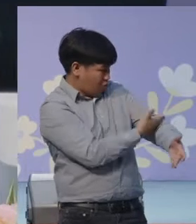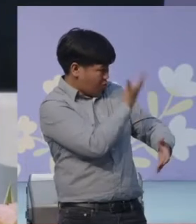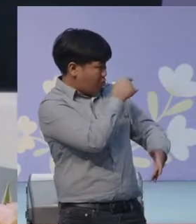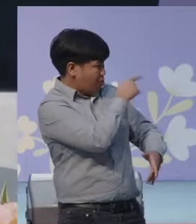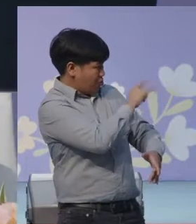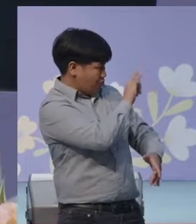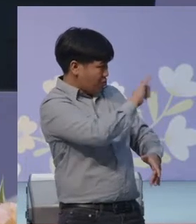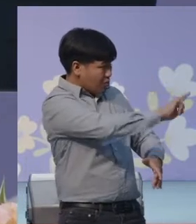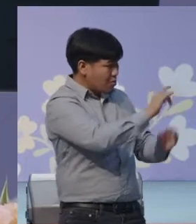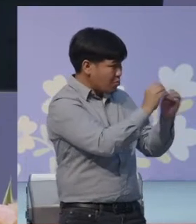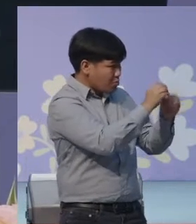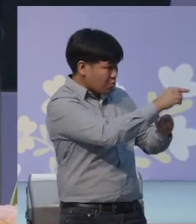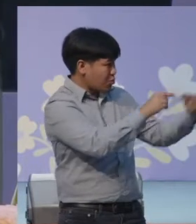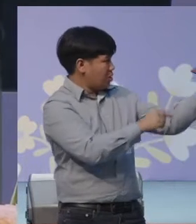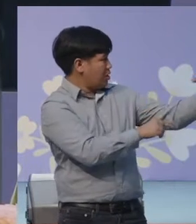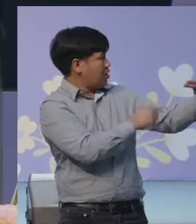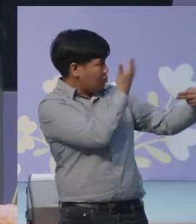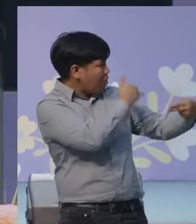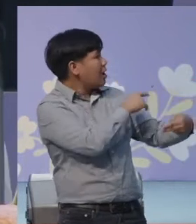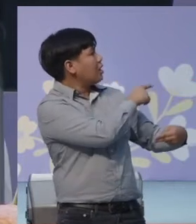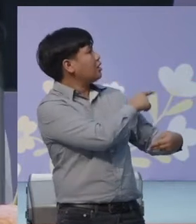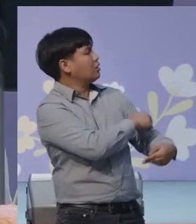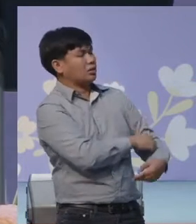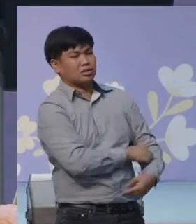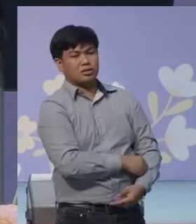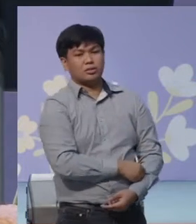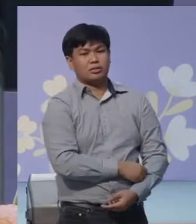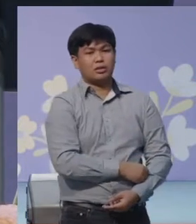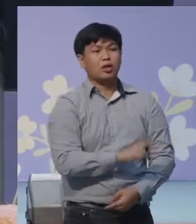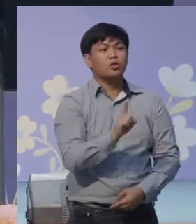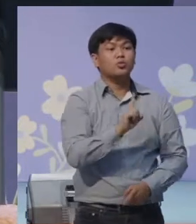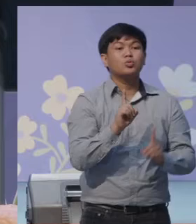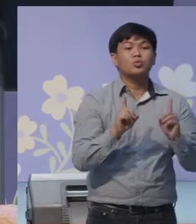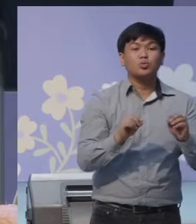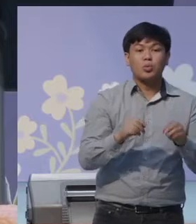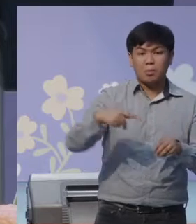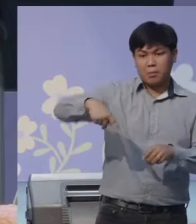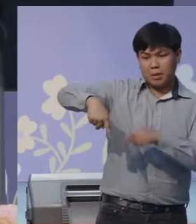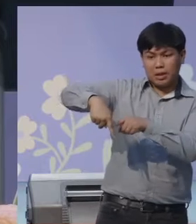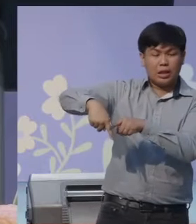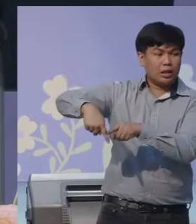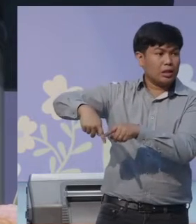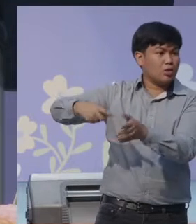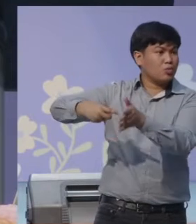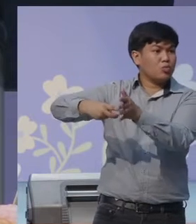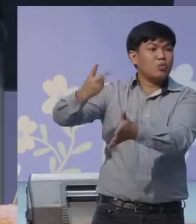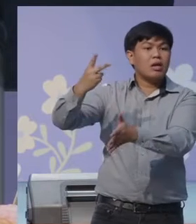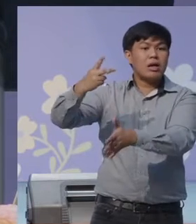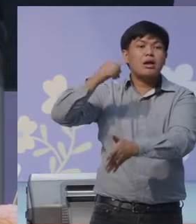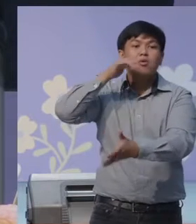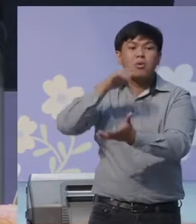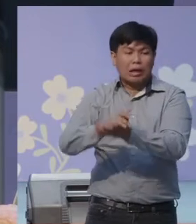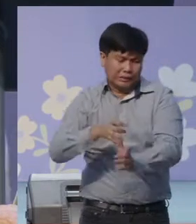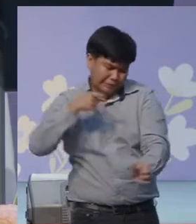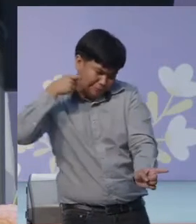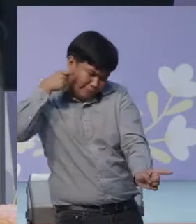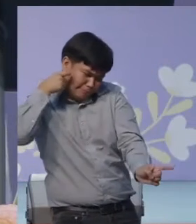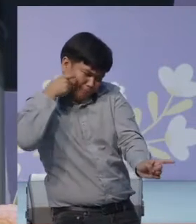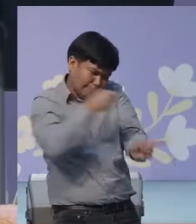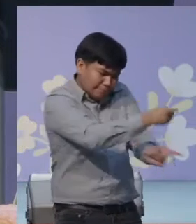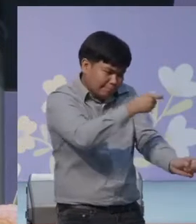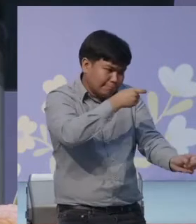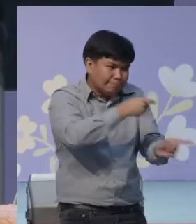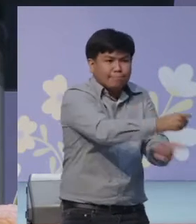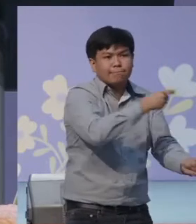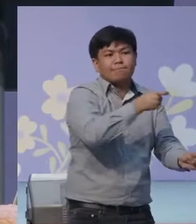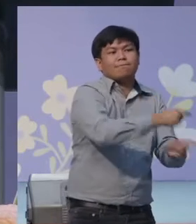ni Penina? Ang ginagawa ni Penina, naasar niya si Hana. Ginagalit